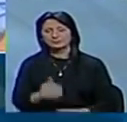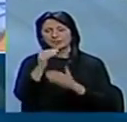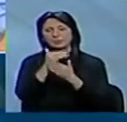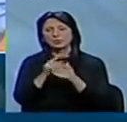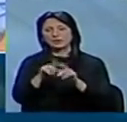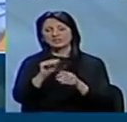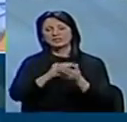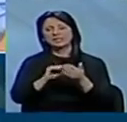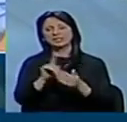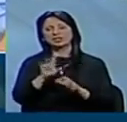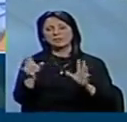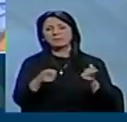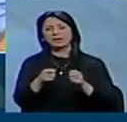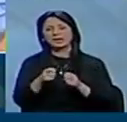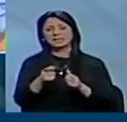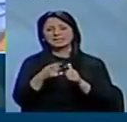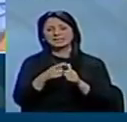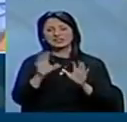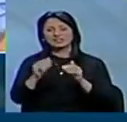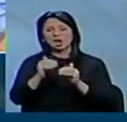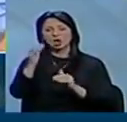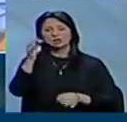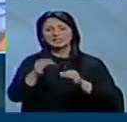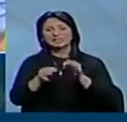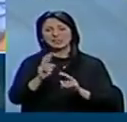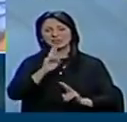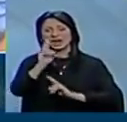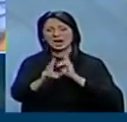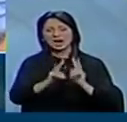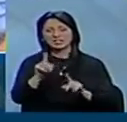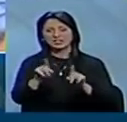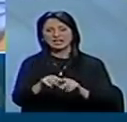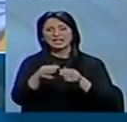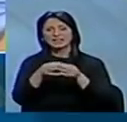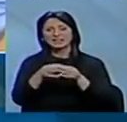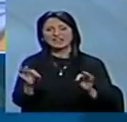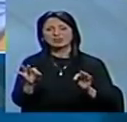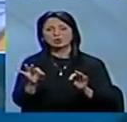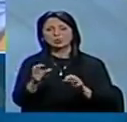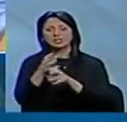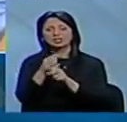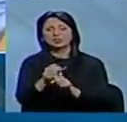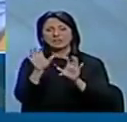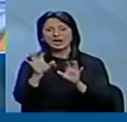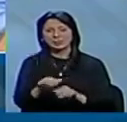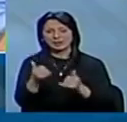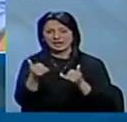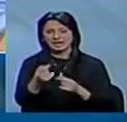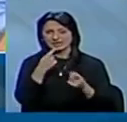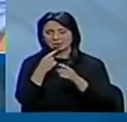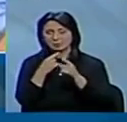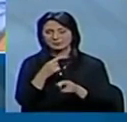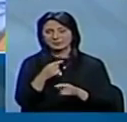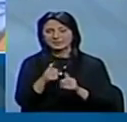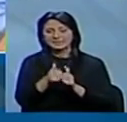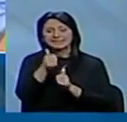პროგრამაში ასევე წერთ, რომ პრეზიდენტის სახელით საკონსტიტუციო სასამართლოში გაასაჩივრებთ ასევე თავისუფლების შემზღუდავ კანონებს, რაზეც ახლაც საუბრობდით.